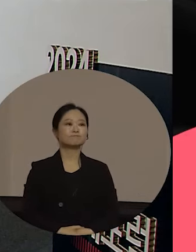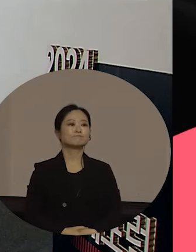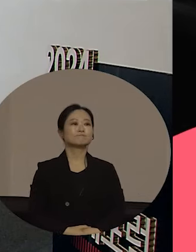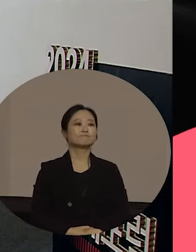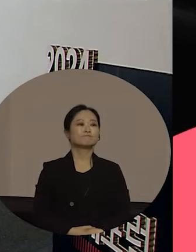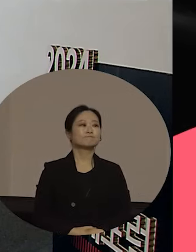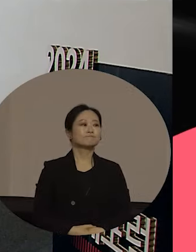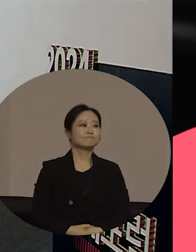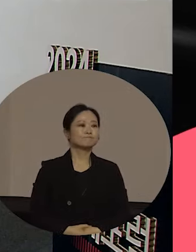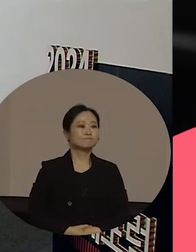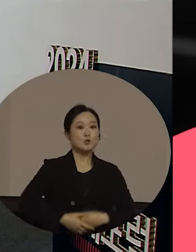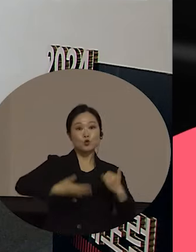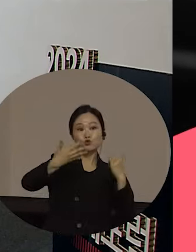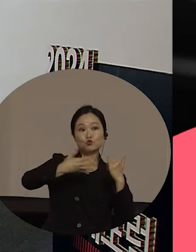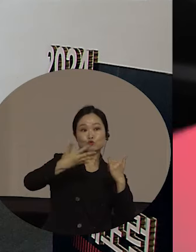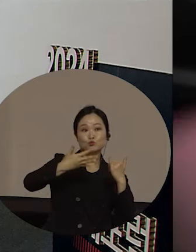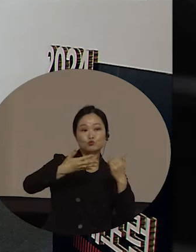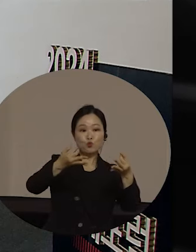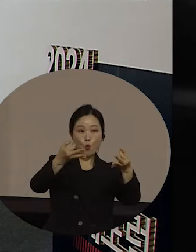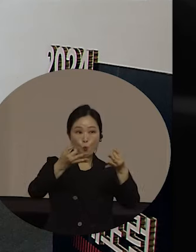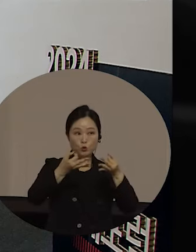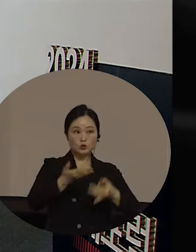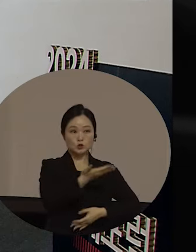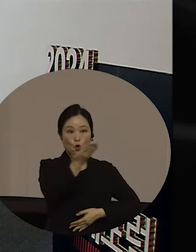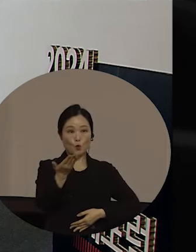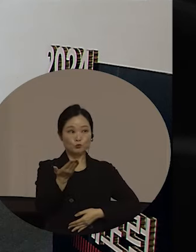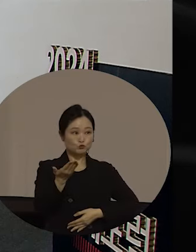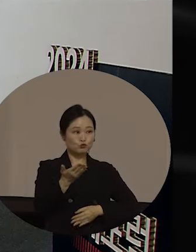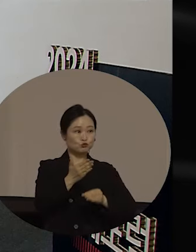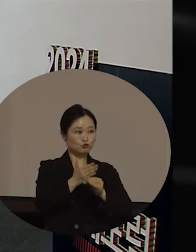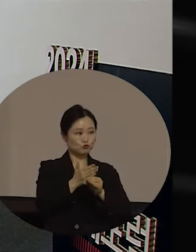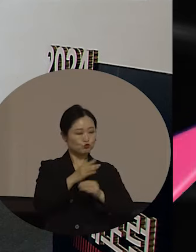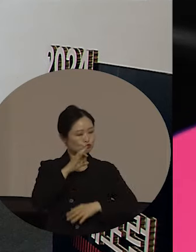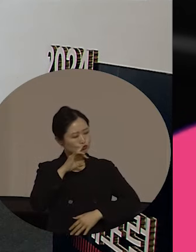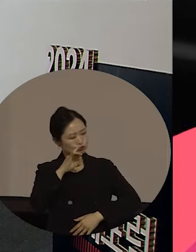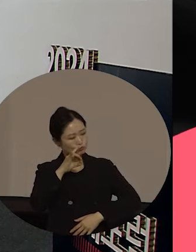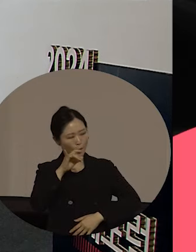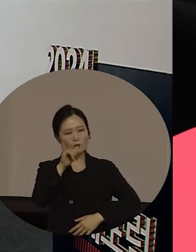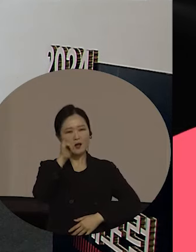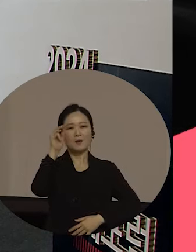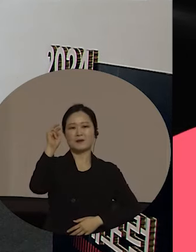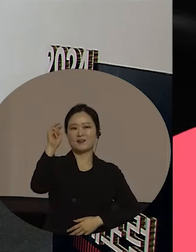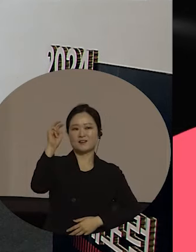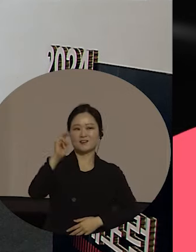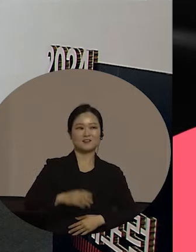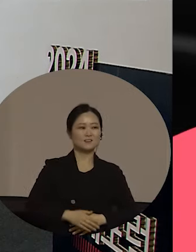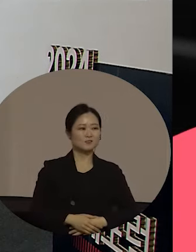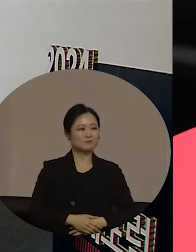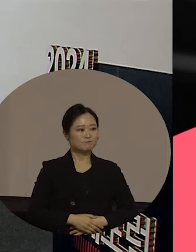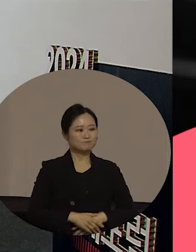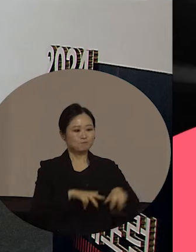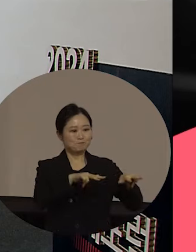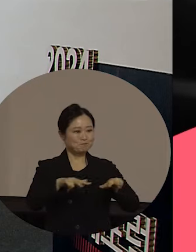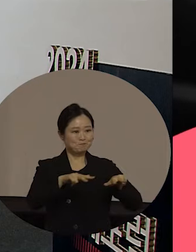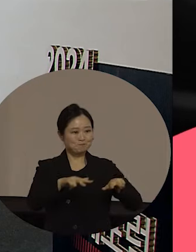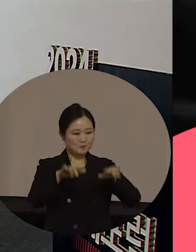네, 지금 아마 유튜브로 시청하시는 분들 중에서도 궁금한 사항이 있으실 텐데요. 실시간